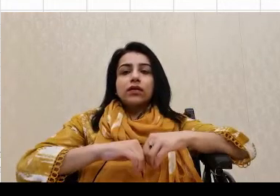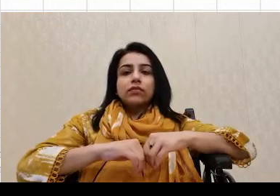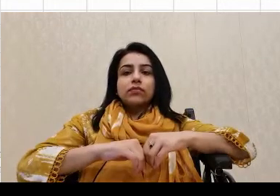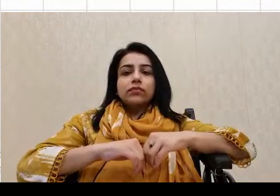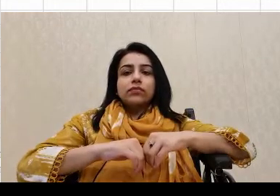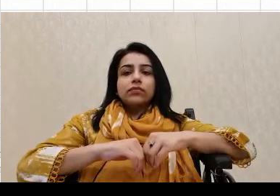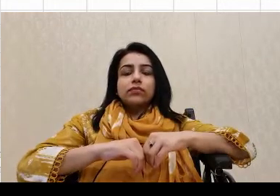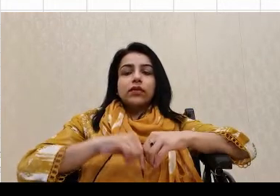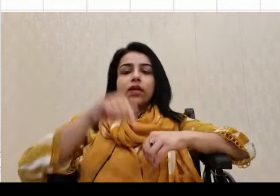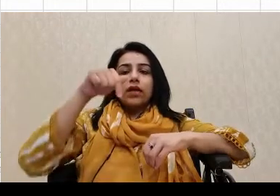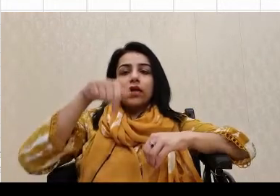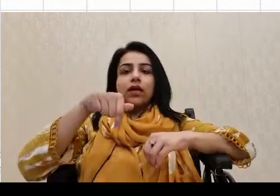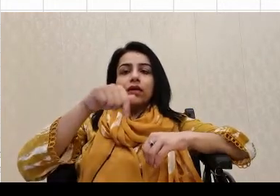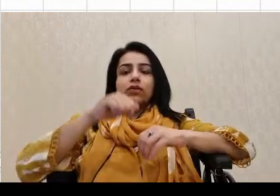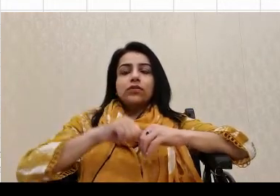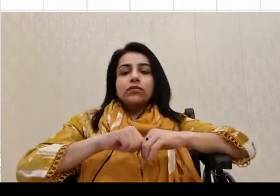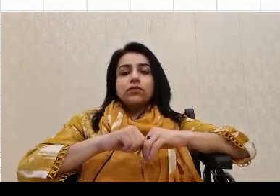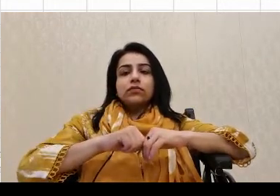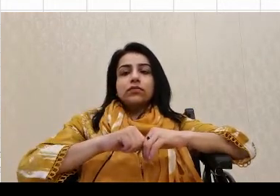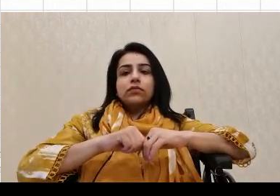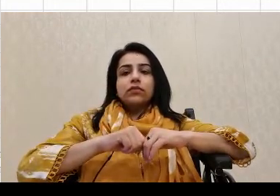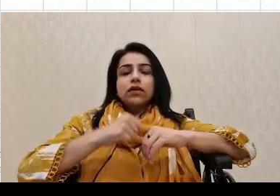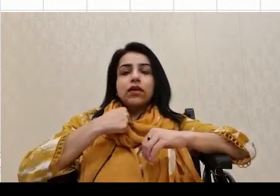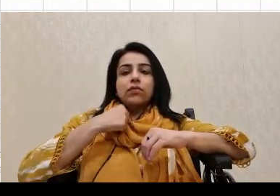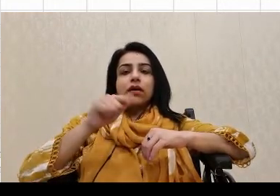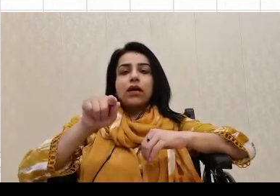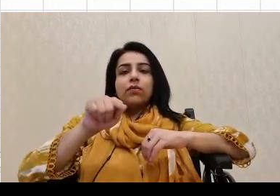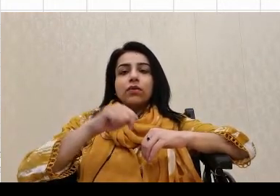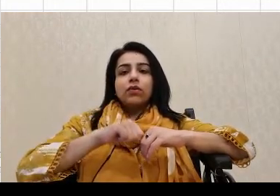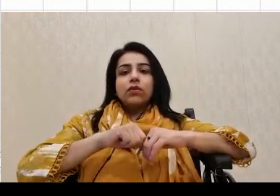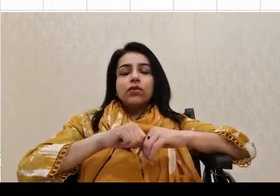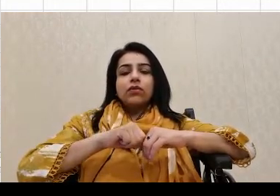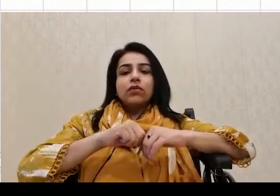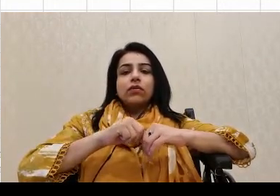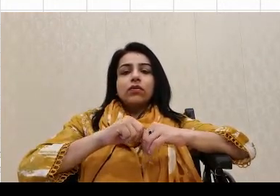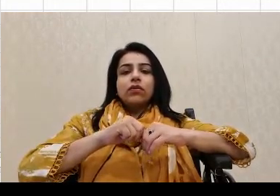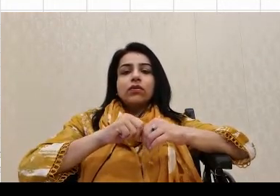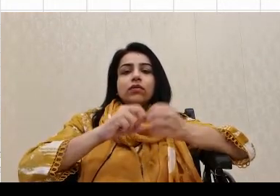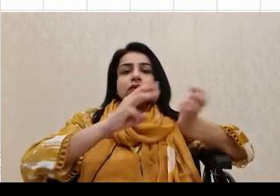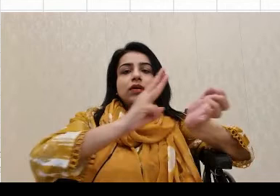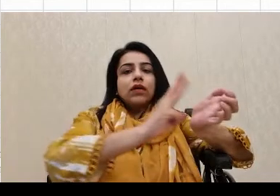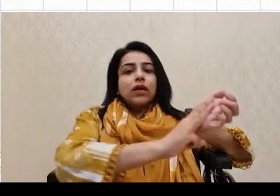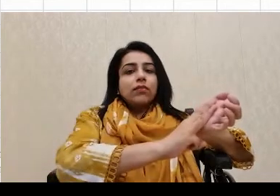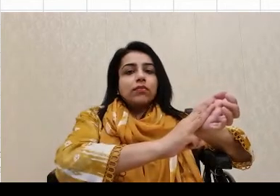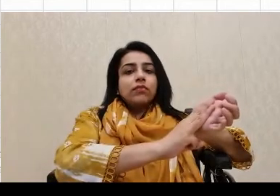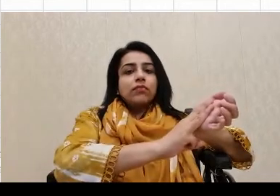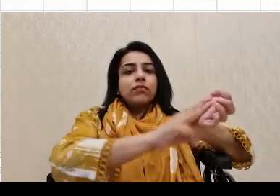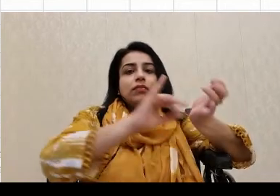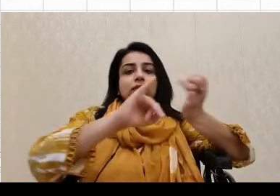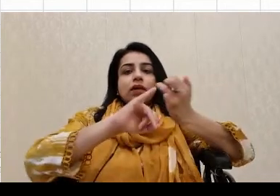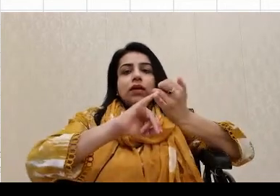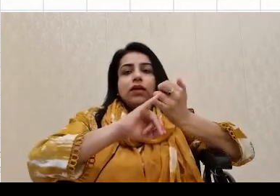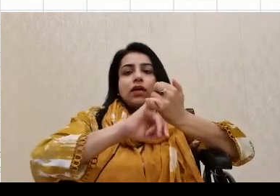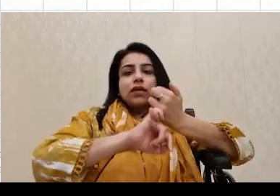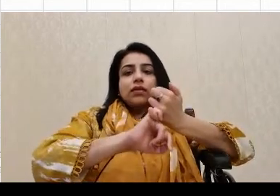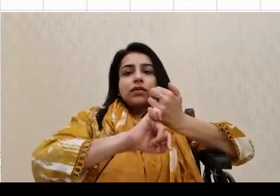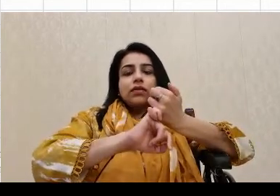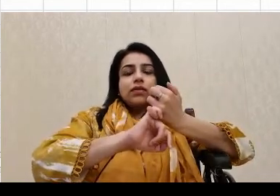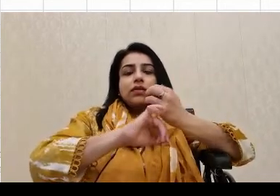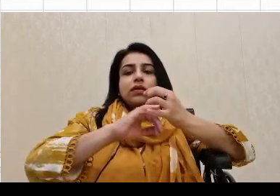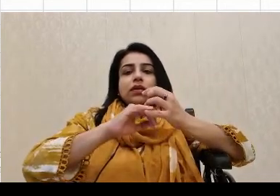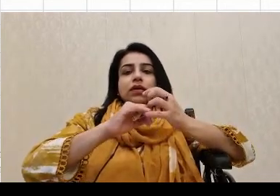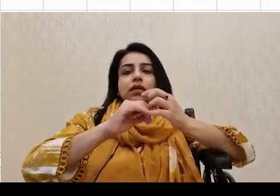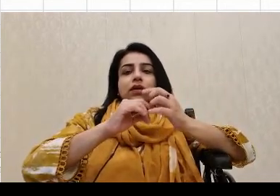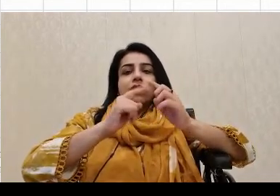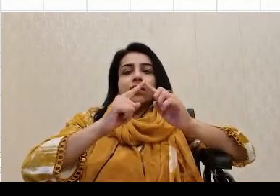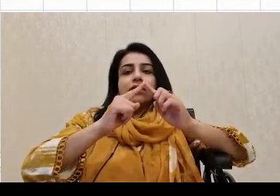उसके लिए भी हम हाज़िर ख़िदमत हैं। और दूसरी बात ये है कि जो है वो आज अल्लाह ताला के फ़ज़ल व करम से हम एक